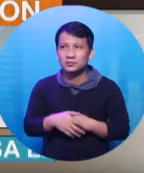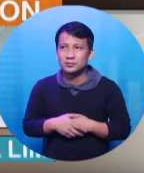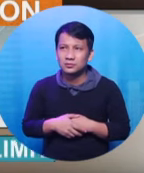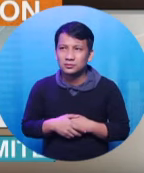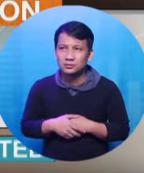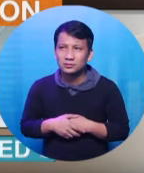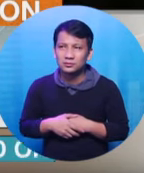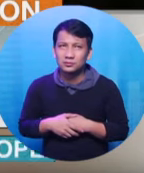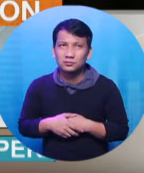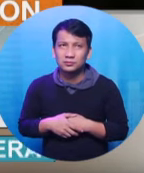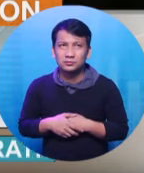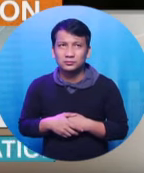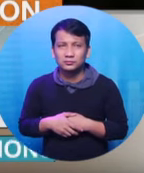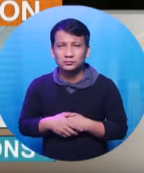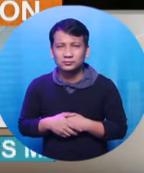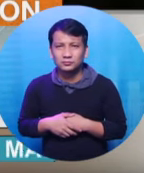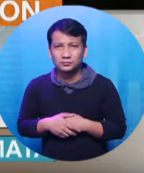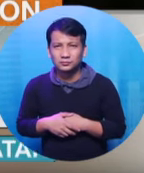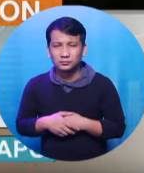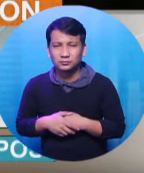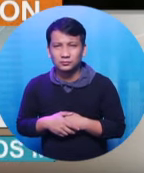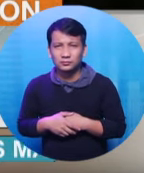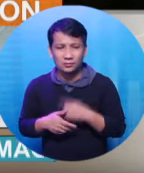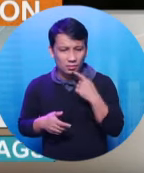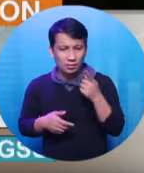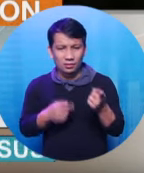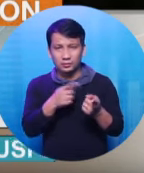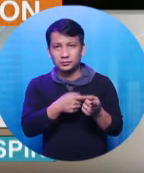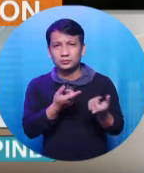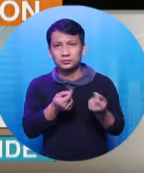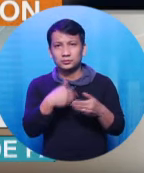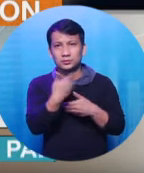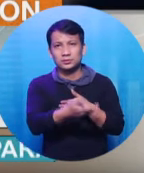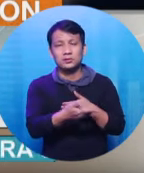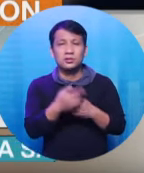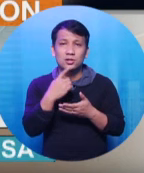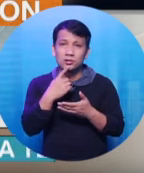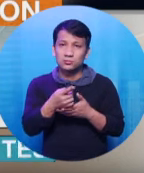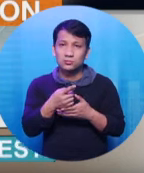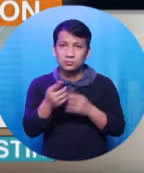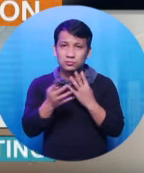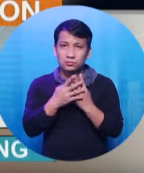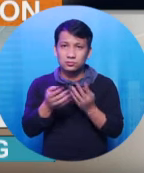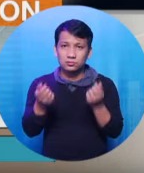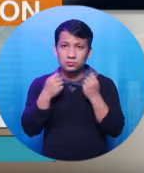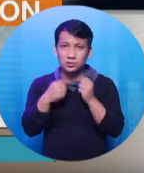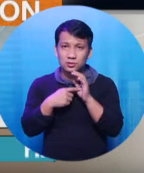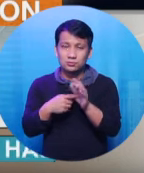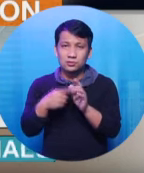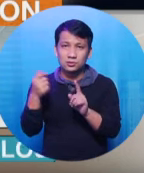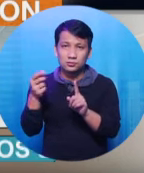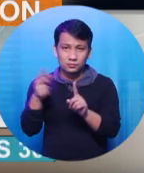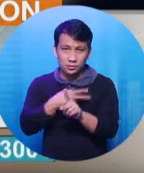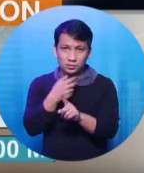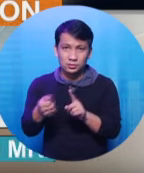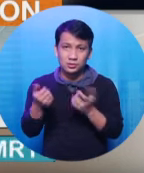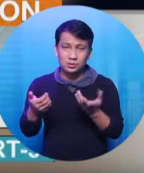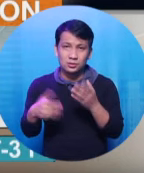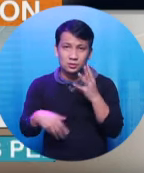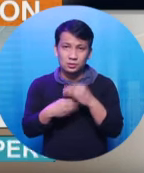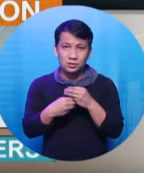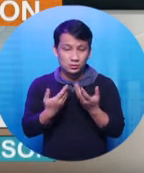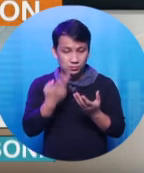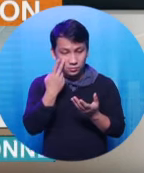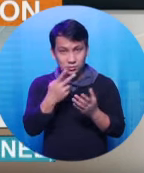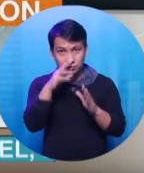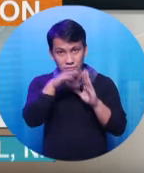Opo. Yung nakita natin, yung ano, yung sinabi pa ng ni Ma'am Griselda na mayroon talagang violence. Ito, patok dito, sabi pa ng